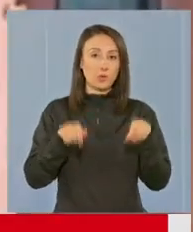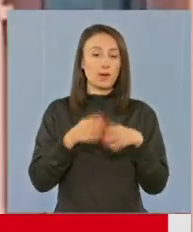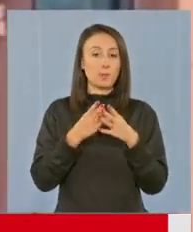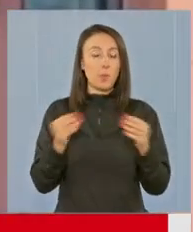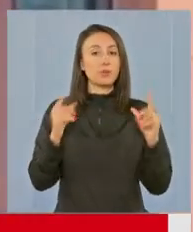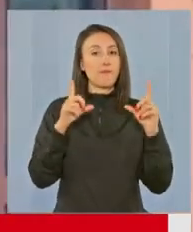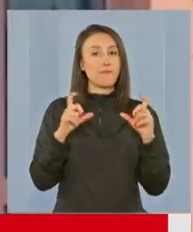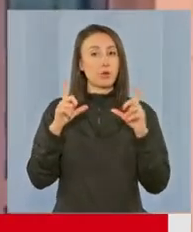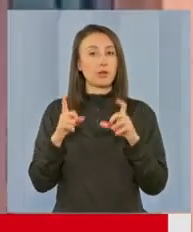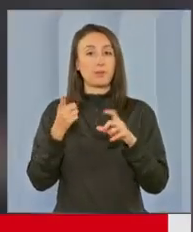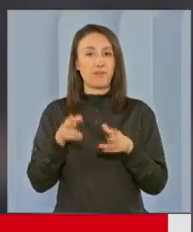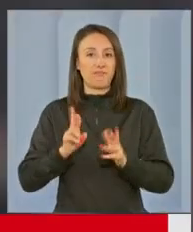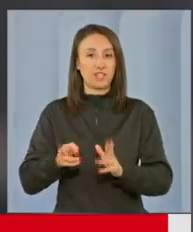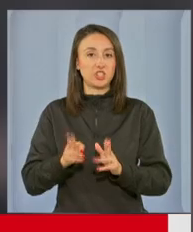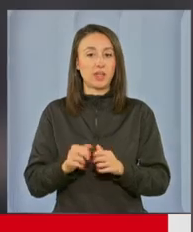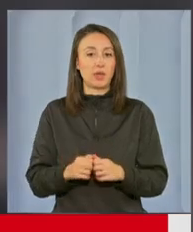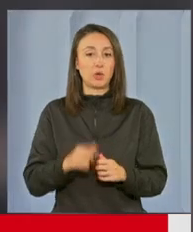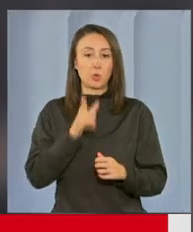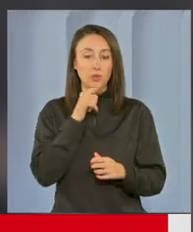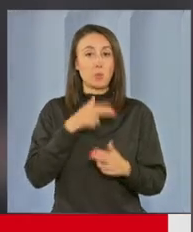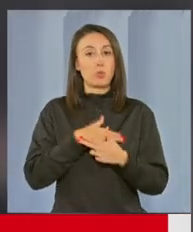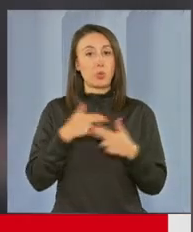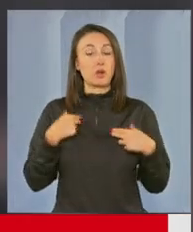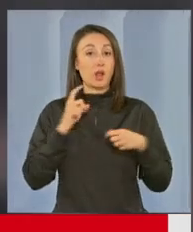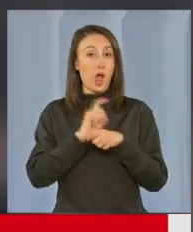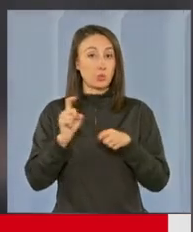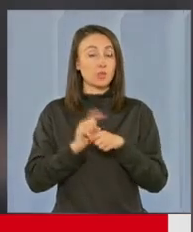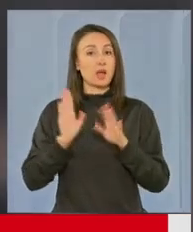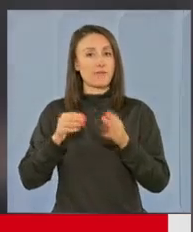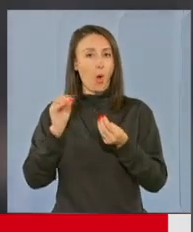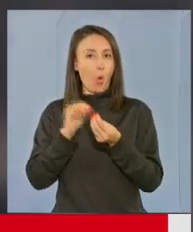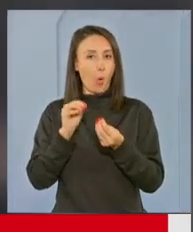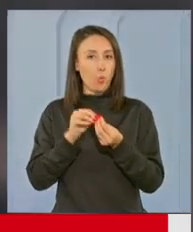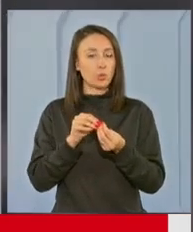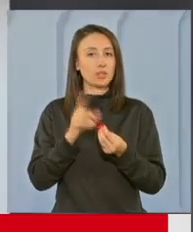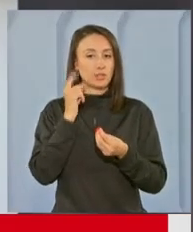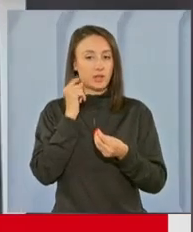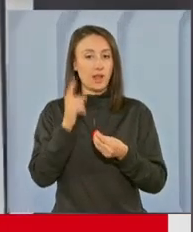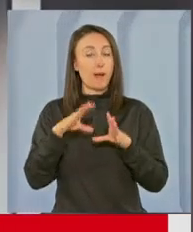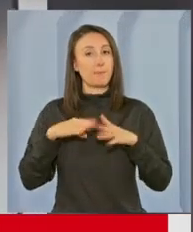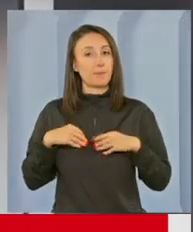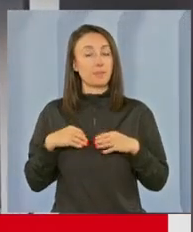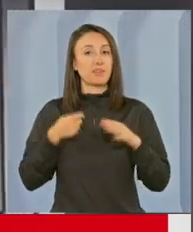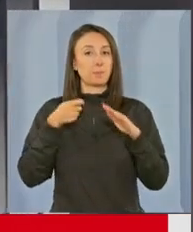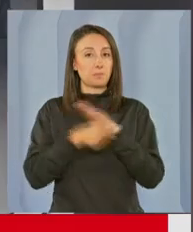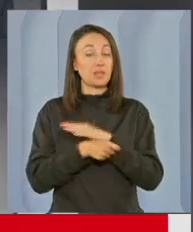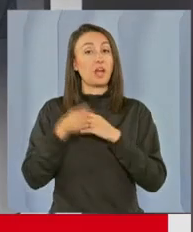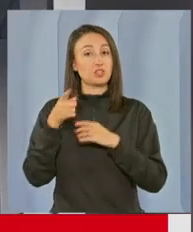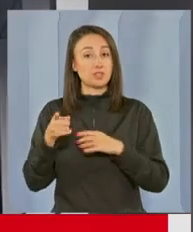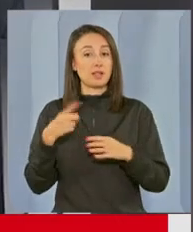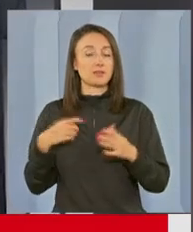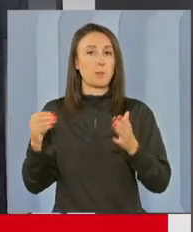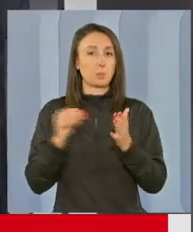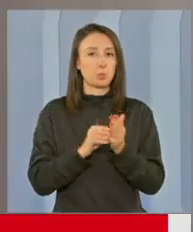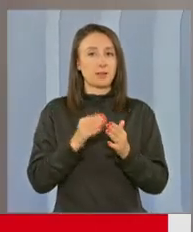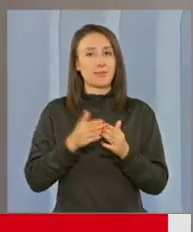multe fotografii pe frigiderul în care procurorii îl acuză că ținea ouăle și găina pe care le-ar fi primit mită. Acesta este așezat